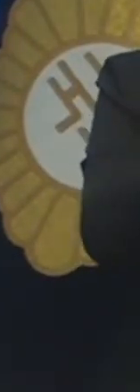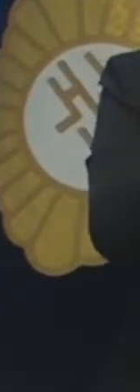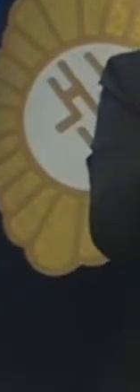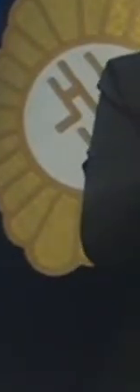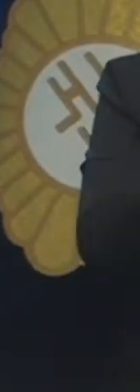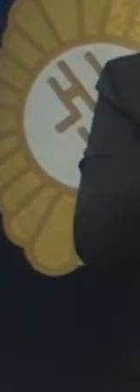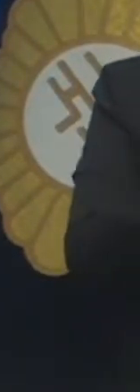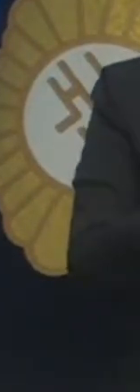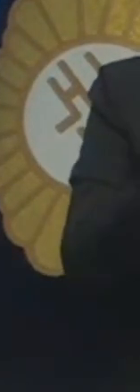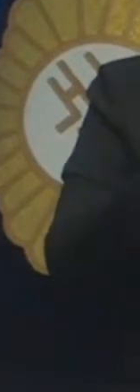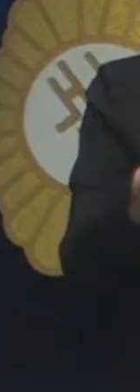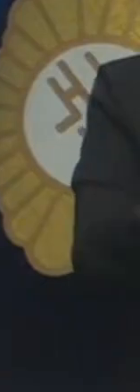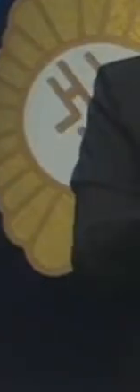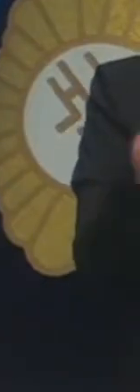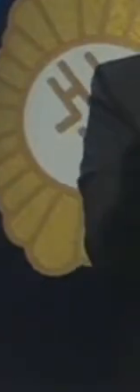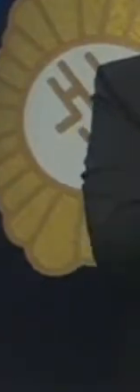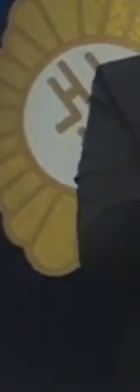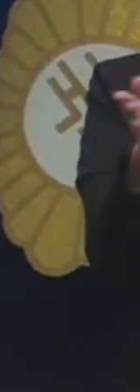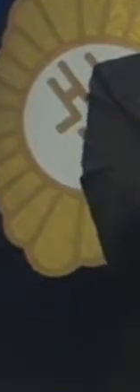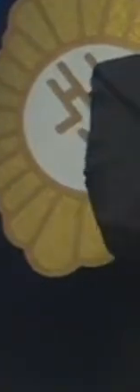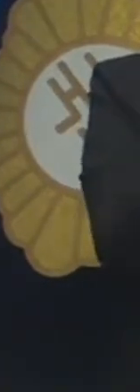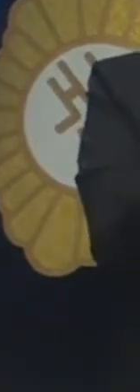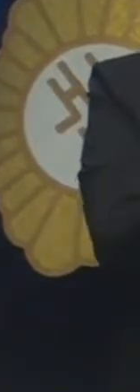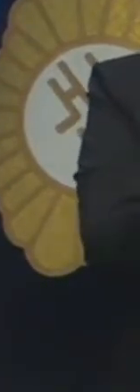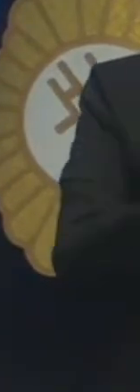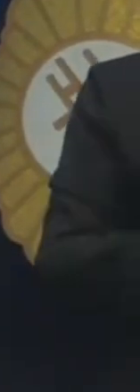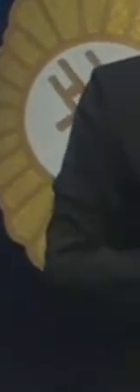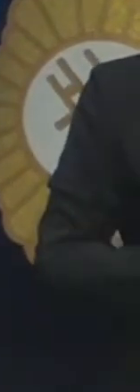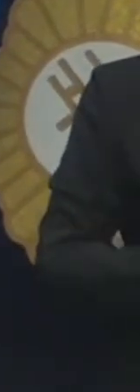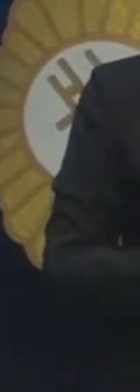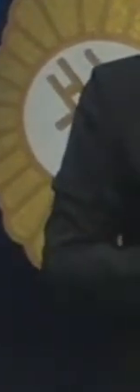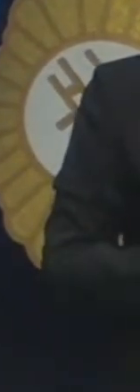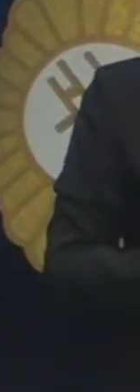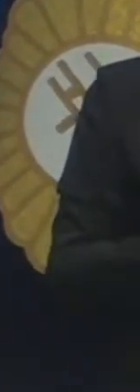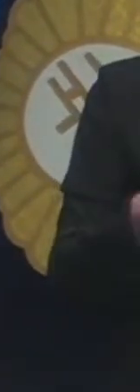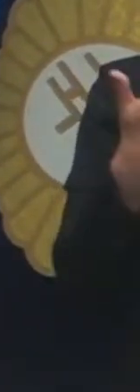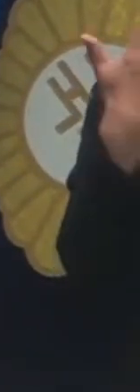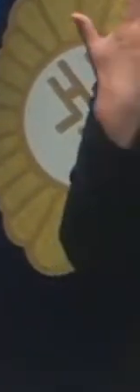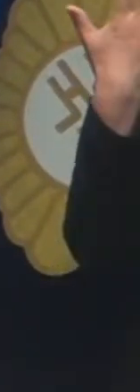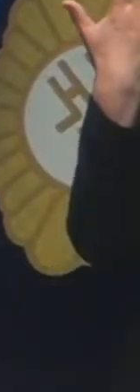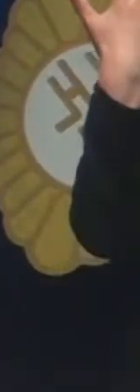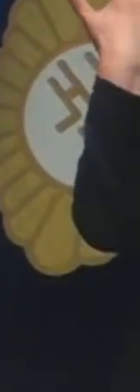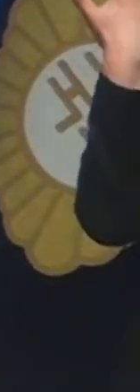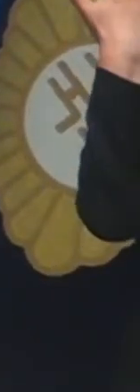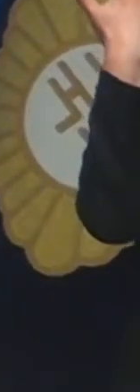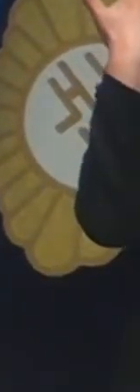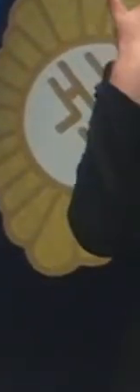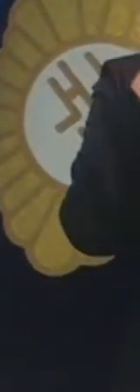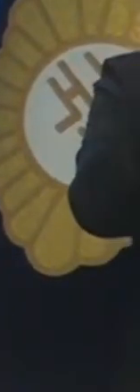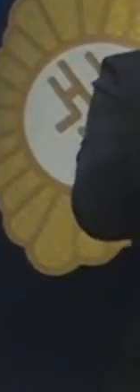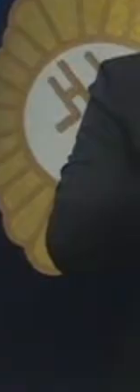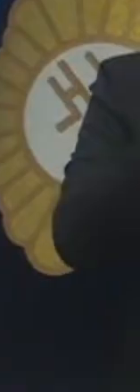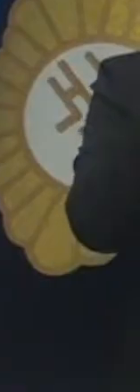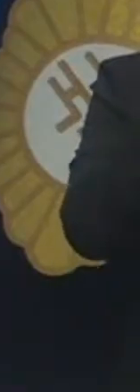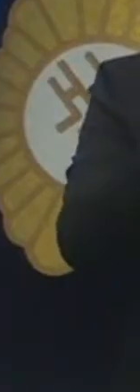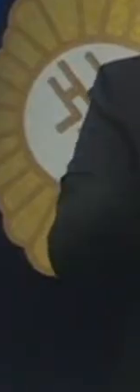뿐 지금까지 달라진 게 하나도 없습니다. 지난 100일의 과정을